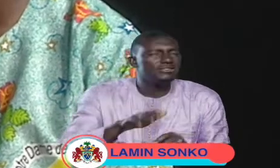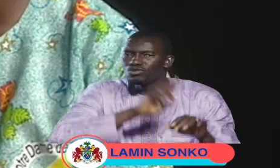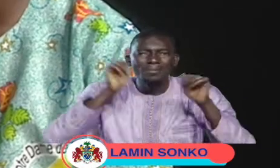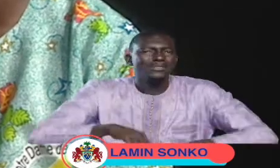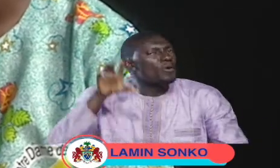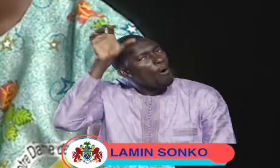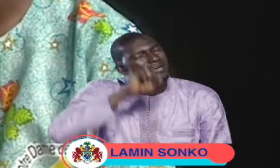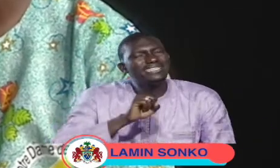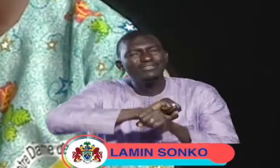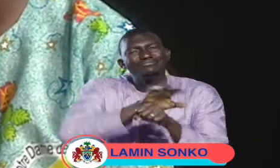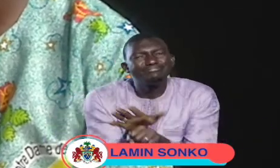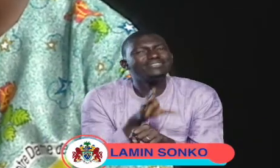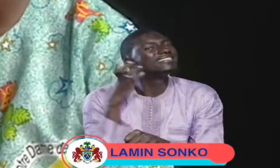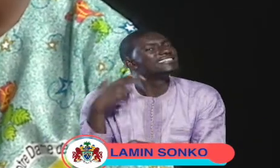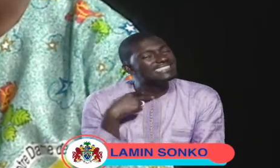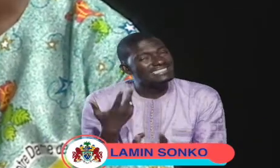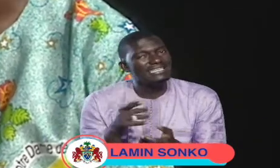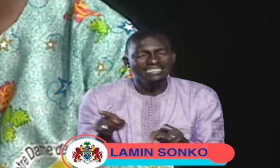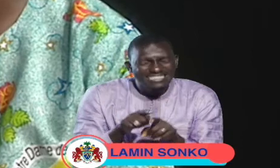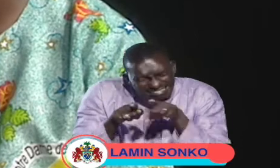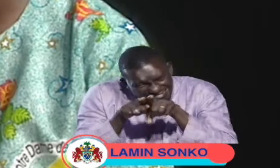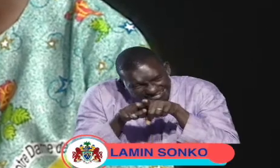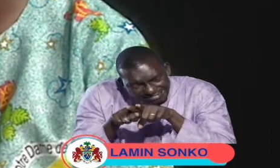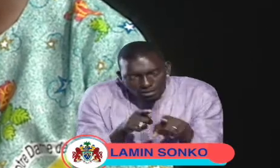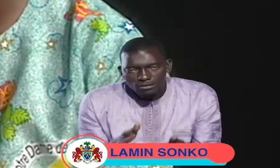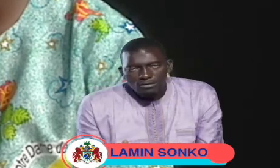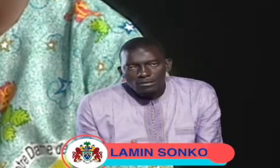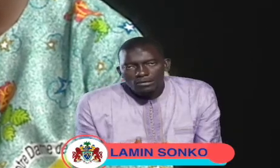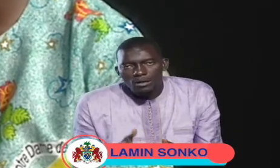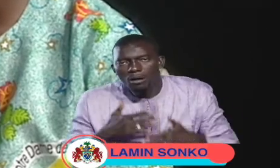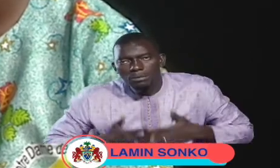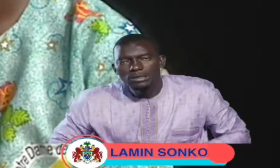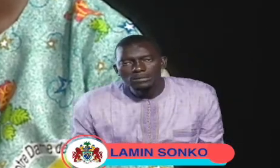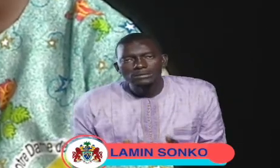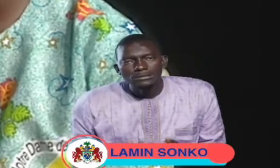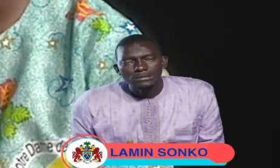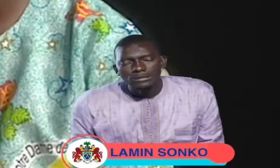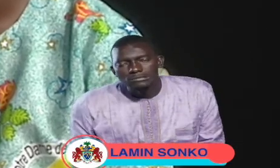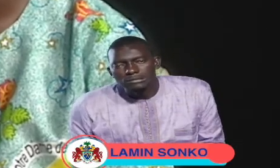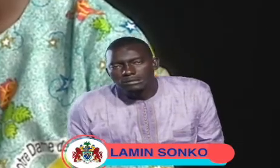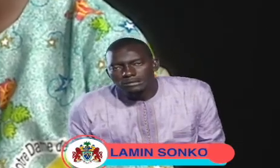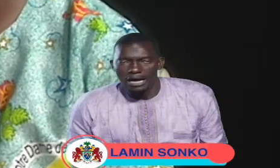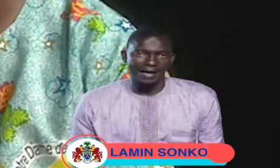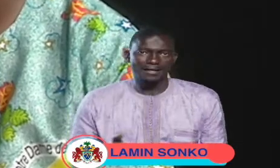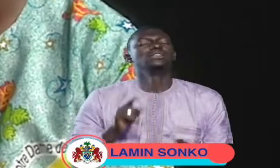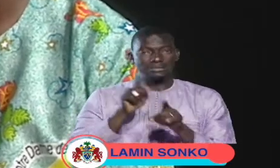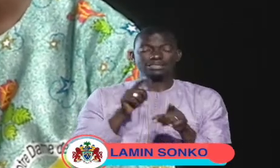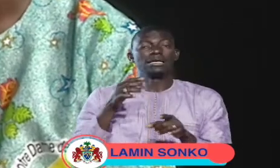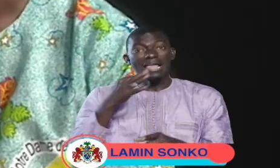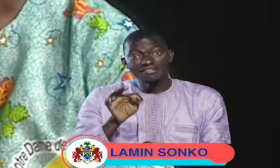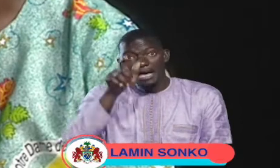na kangol kono so ani limonale kamulo at sawun wa fo nyaame atarata bakele folo natra